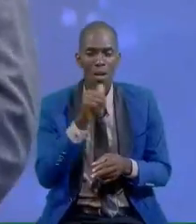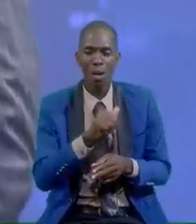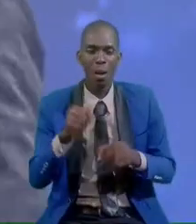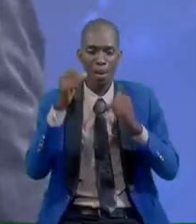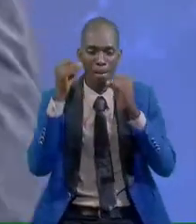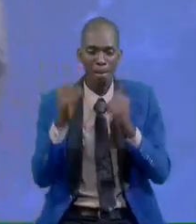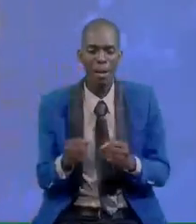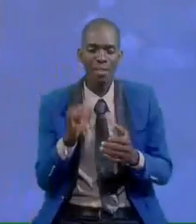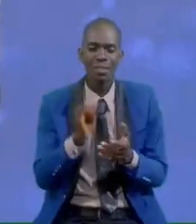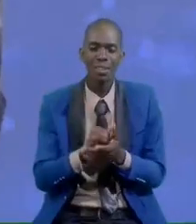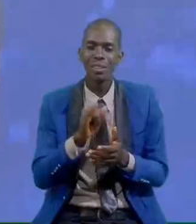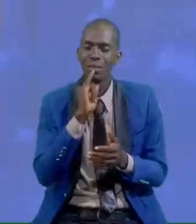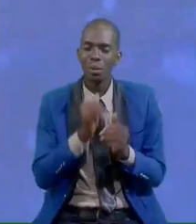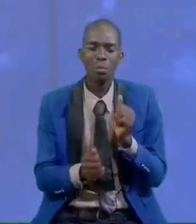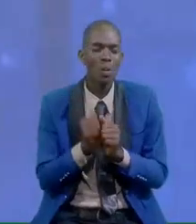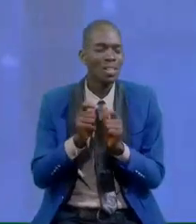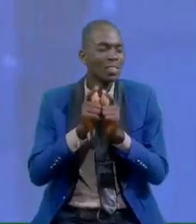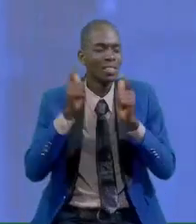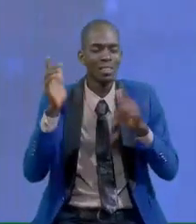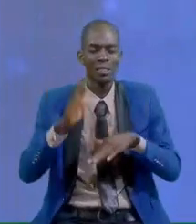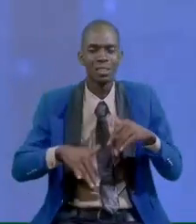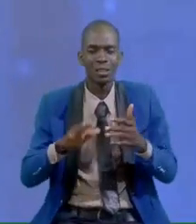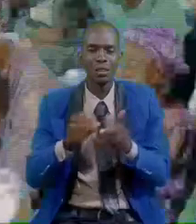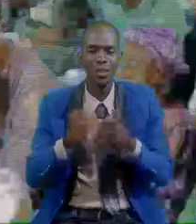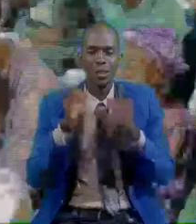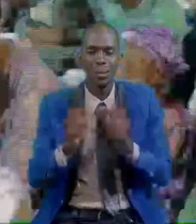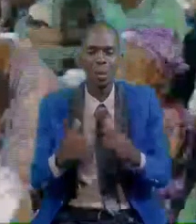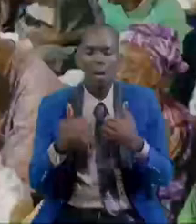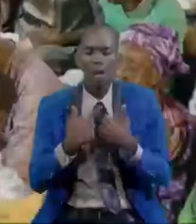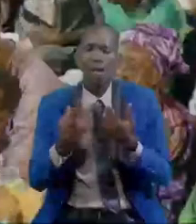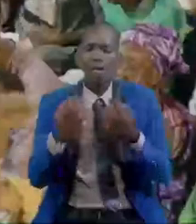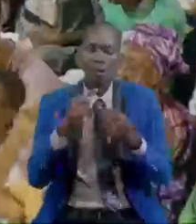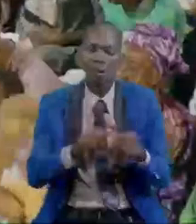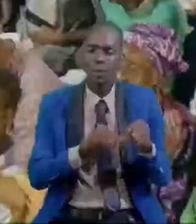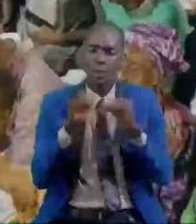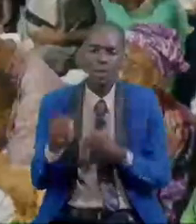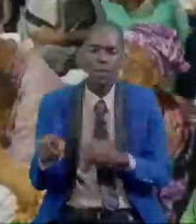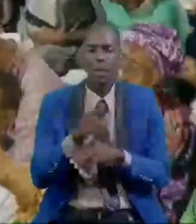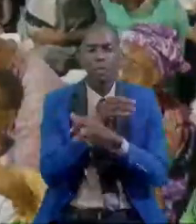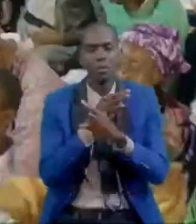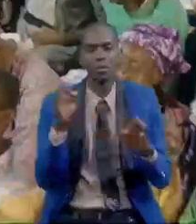puissance, plus grande que leur puissance, est venue pour t'affranchir.